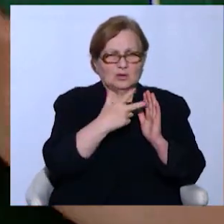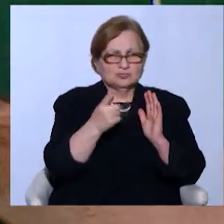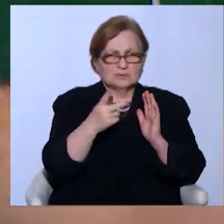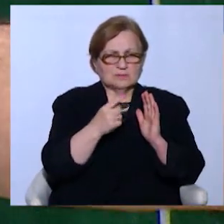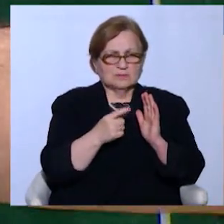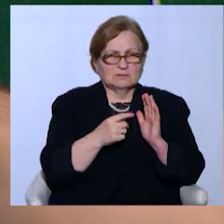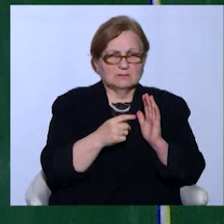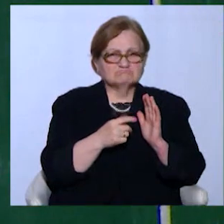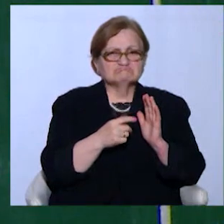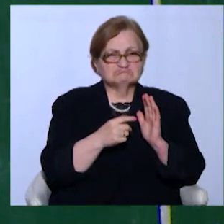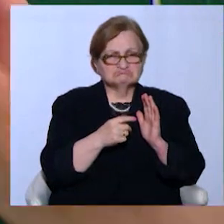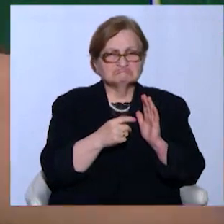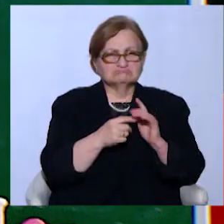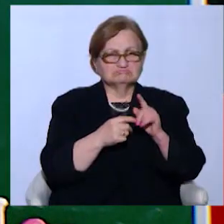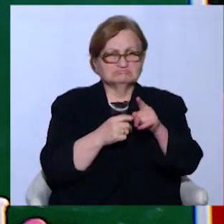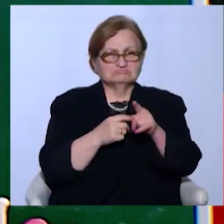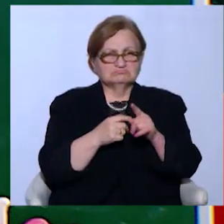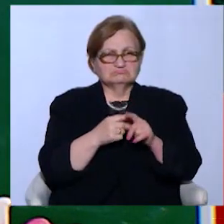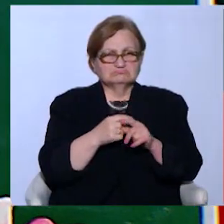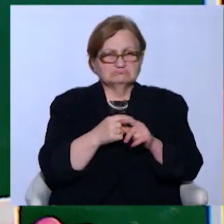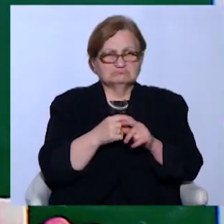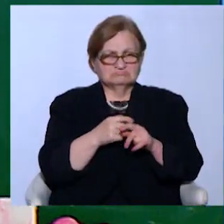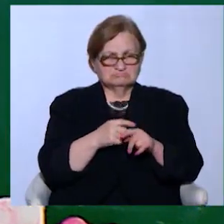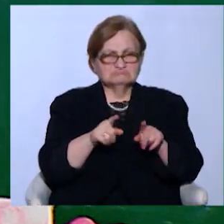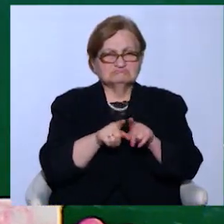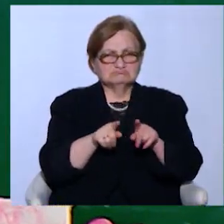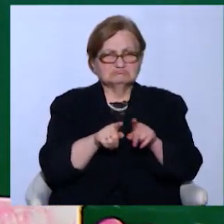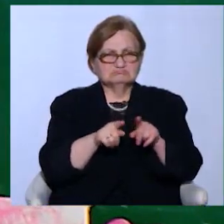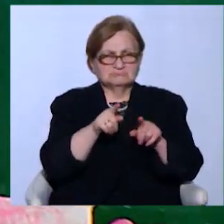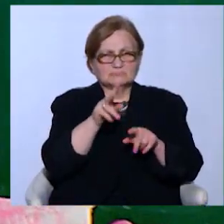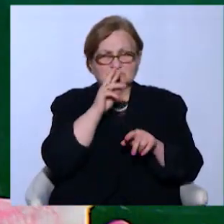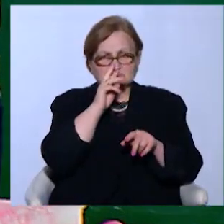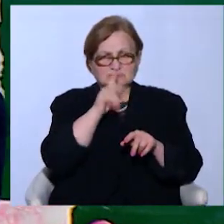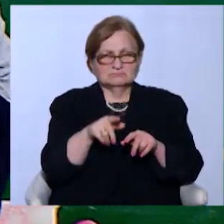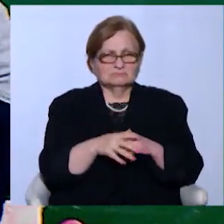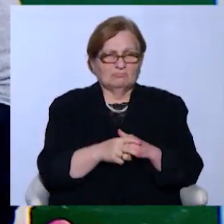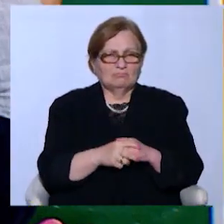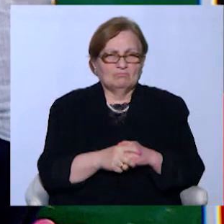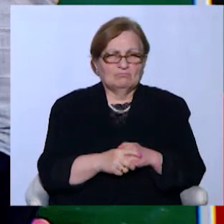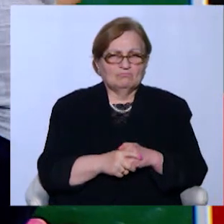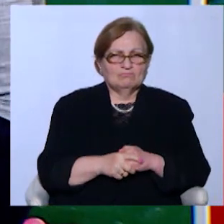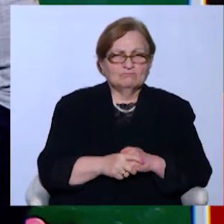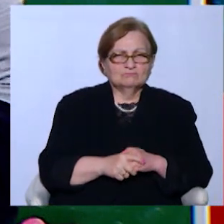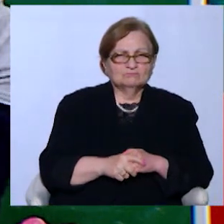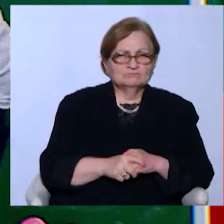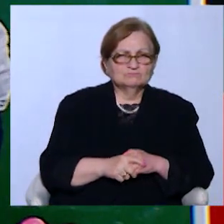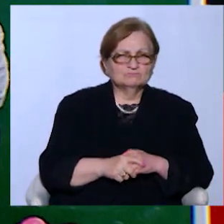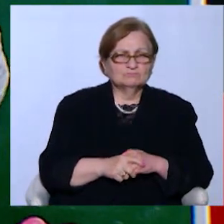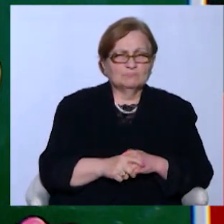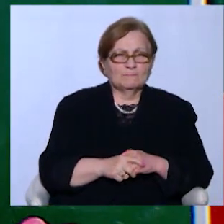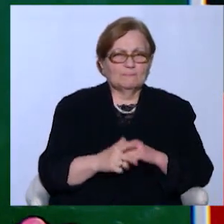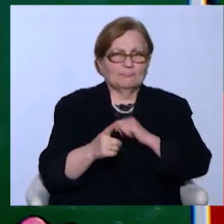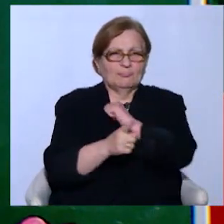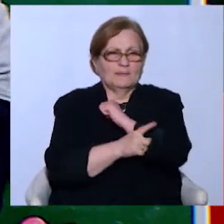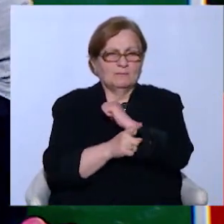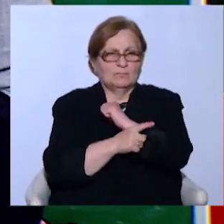31. ნამდვილად. ეს ჩვენი დასკვნა გამოდგა სწორი. და ბოლოს